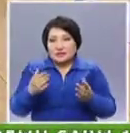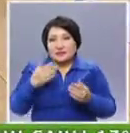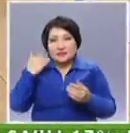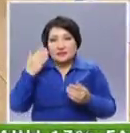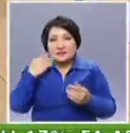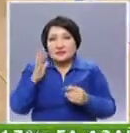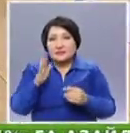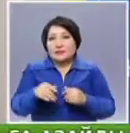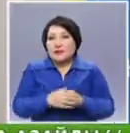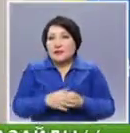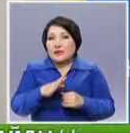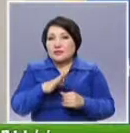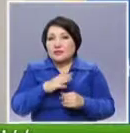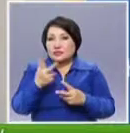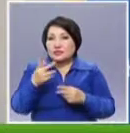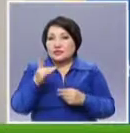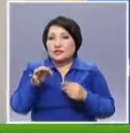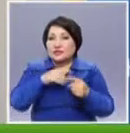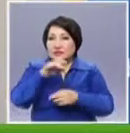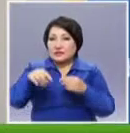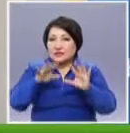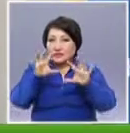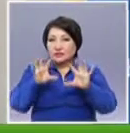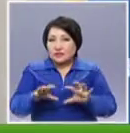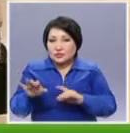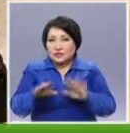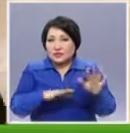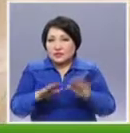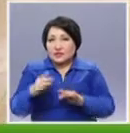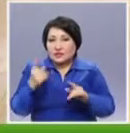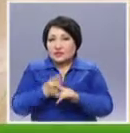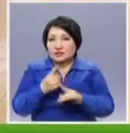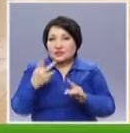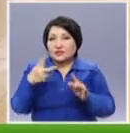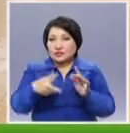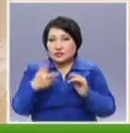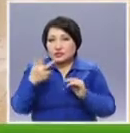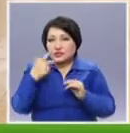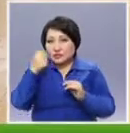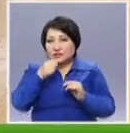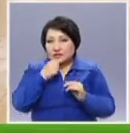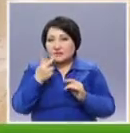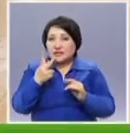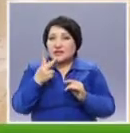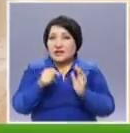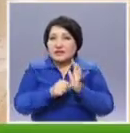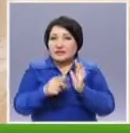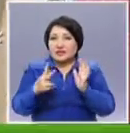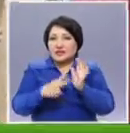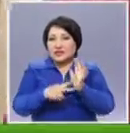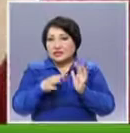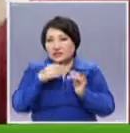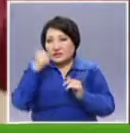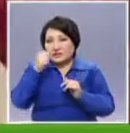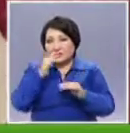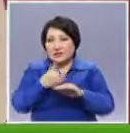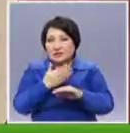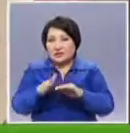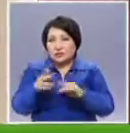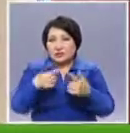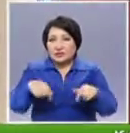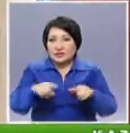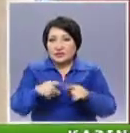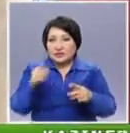осымен үшінші рет өткізілуде. Алғашқысы 2001 жылы болса, одан кейін 2006-2007 жылы аралығында ұйымдастырылды. Бұл жолы